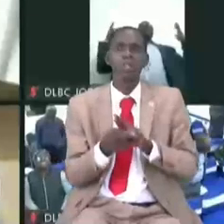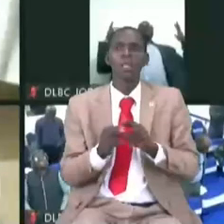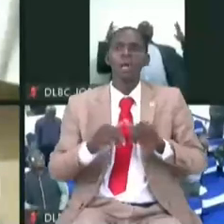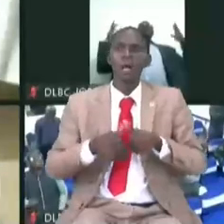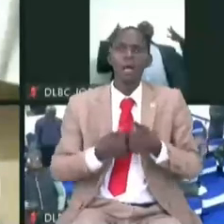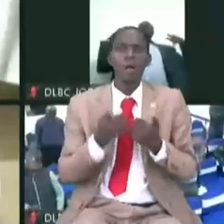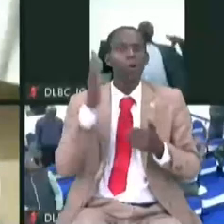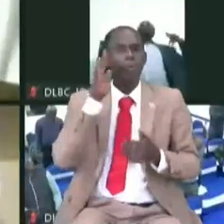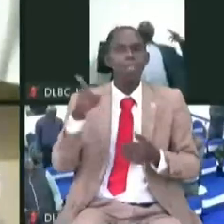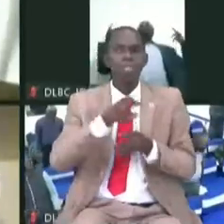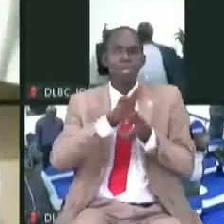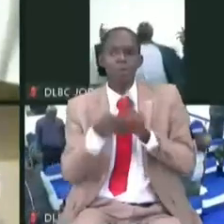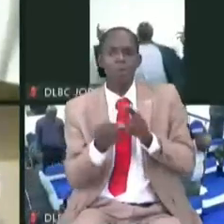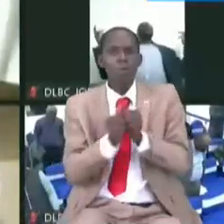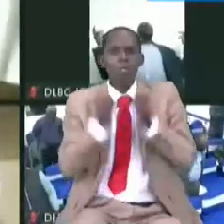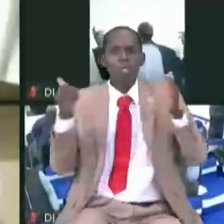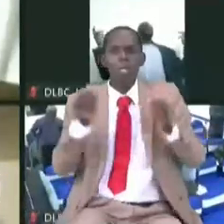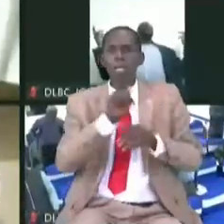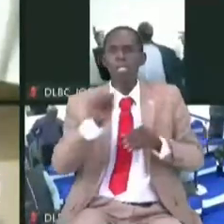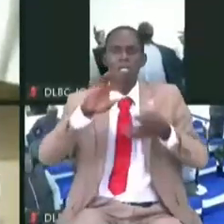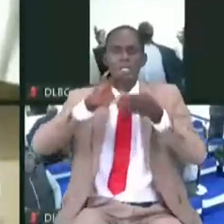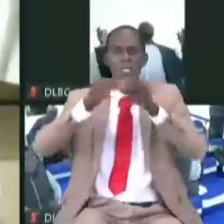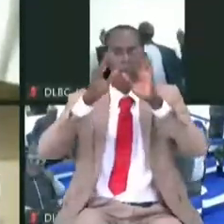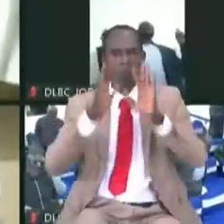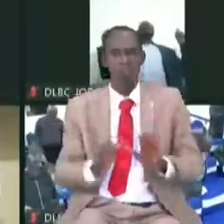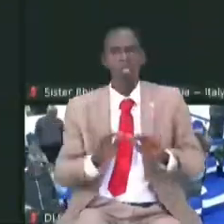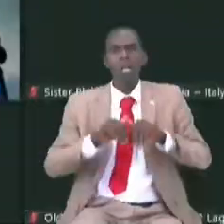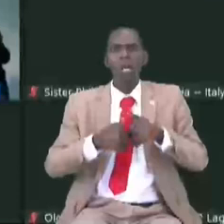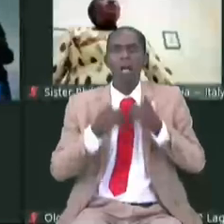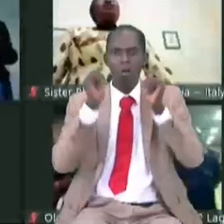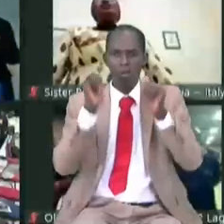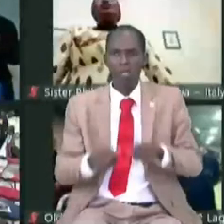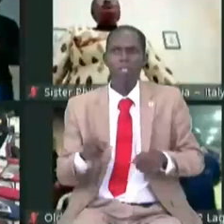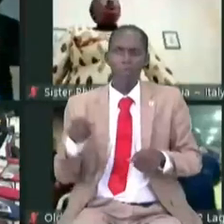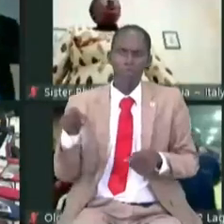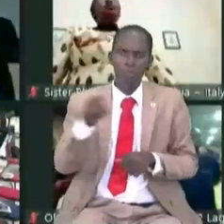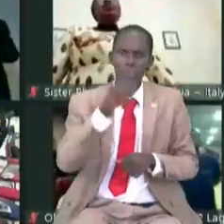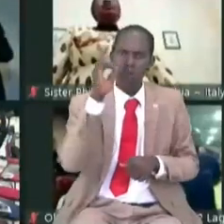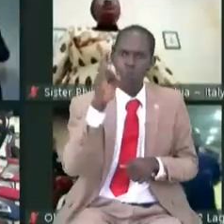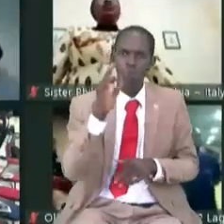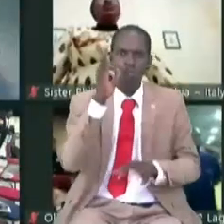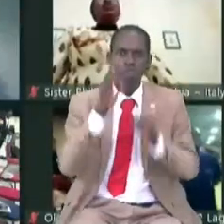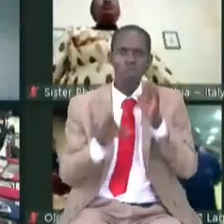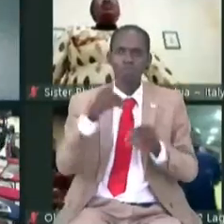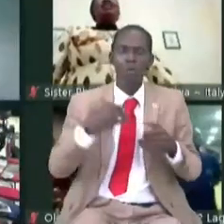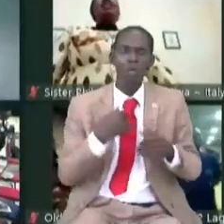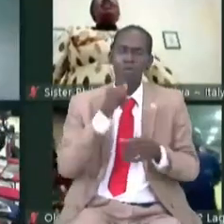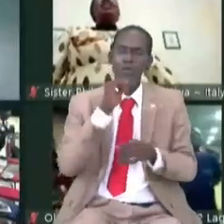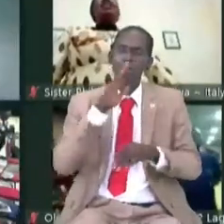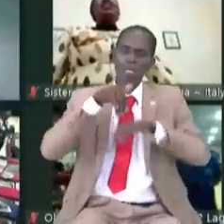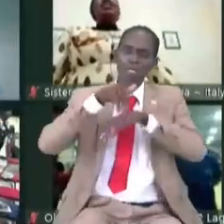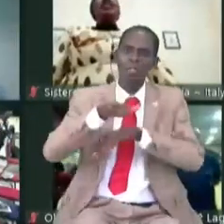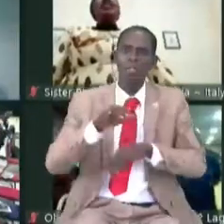Comment pouvons-nous prêcher s'ils ne sont pas envoyés? Tu as été envoyé, j'ai été envoyé. Et Dieu veut que